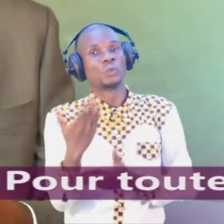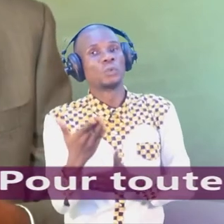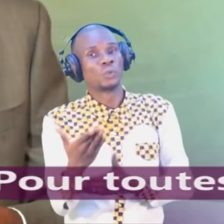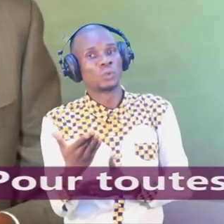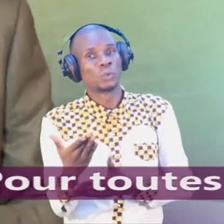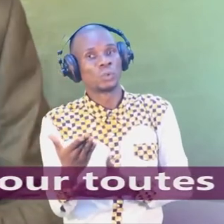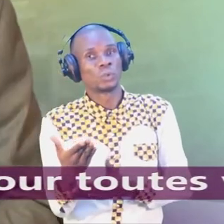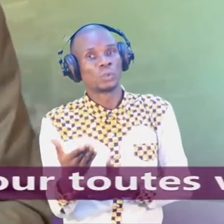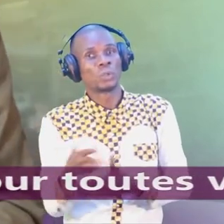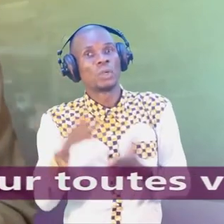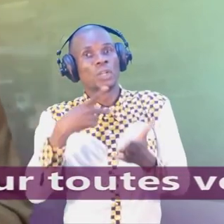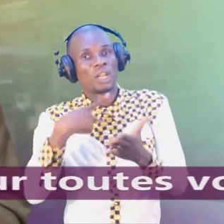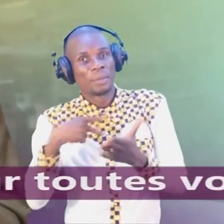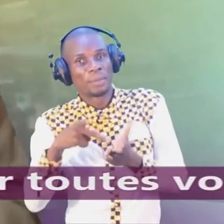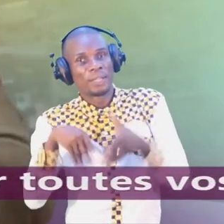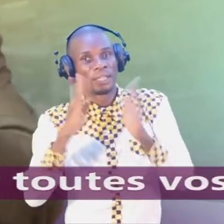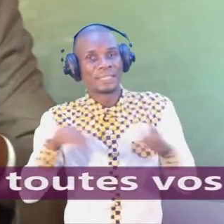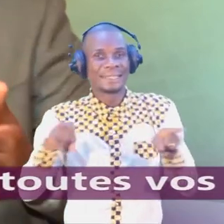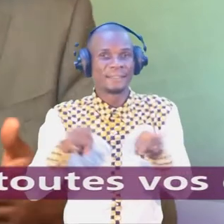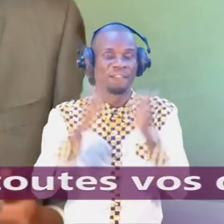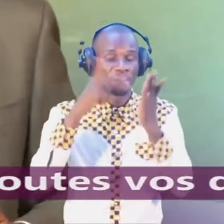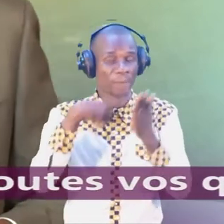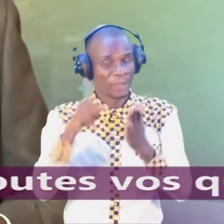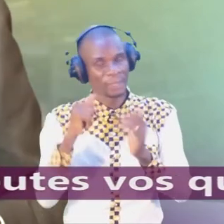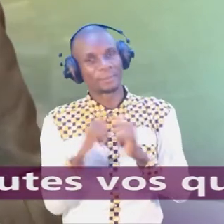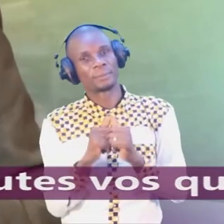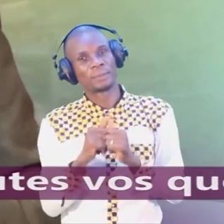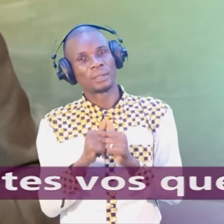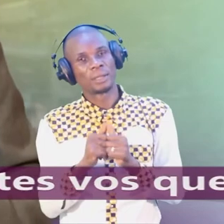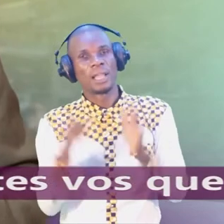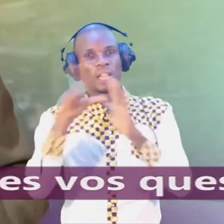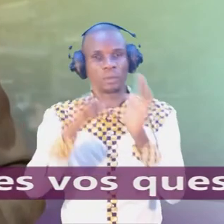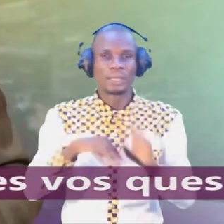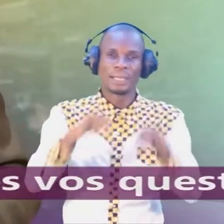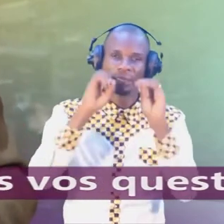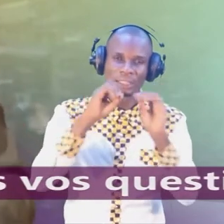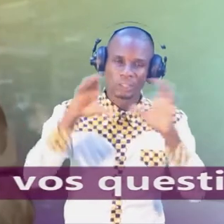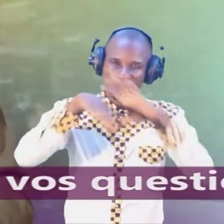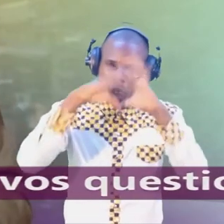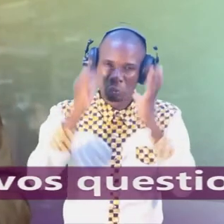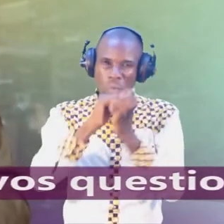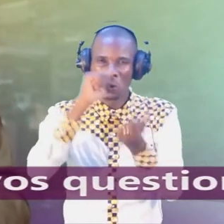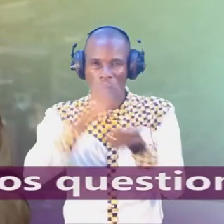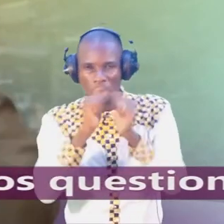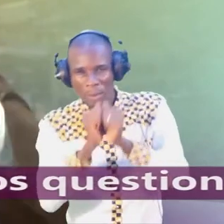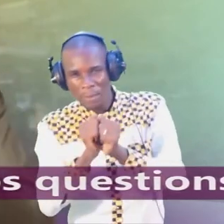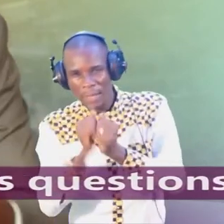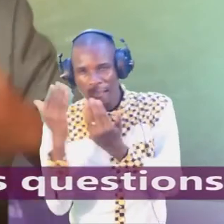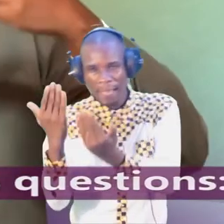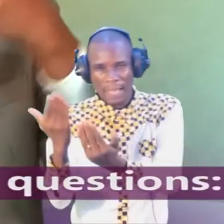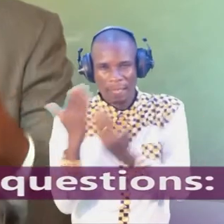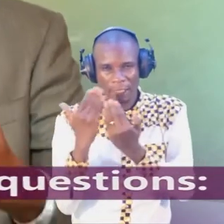Na pia katika biashara usiongeze bei isiyo kuwa halali na isiyo ruhusiwa. Au mishahara ya